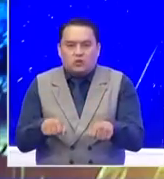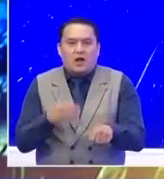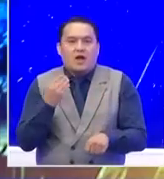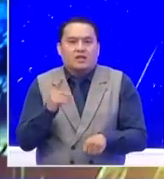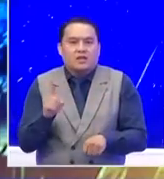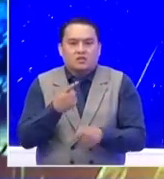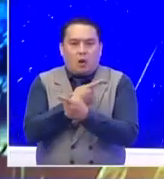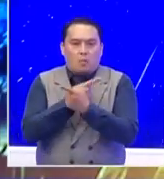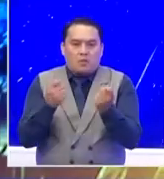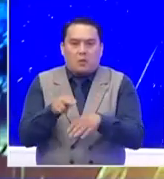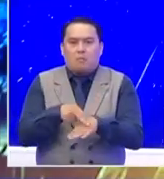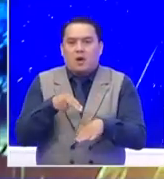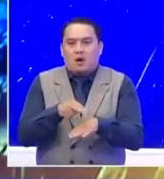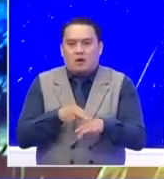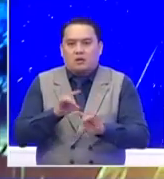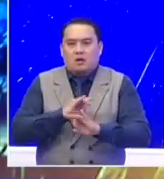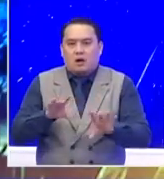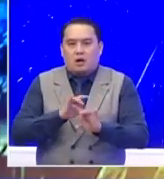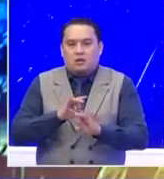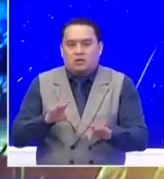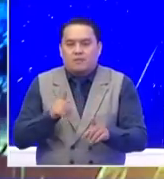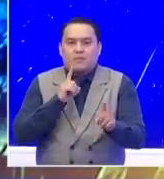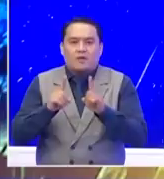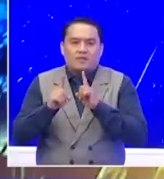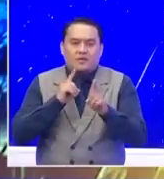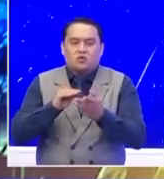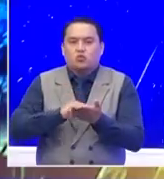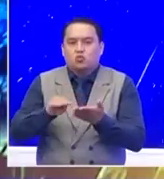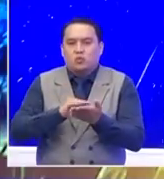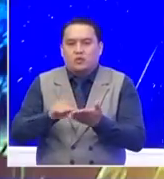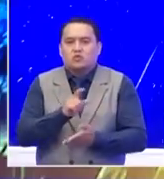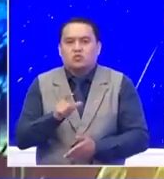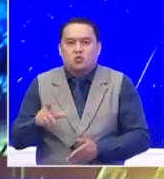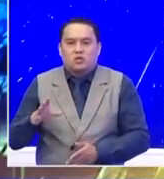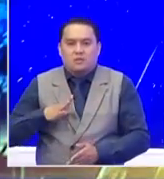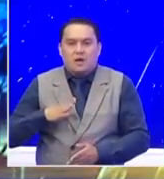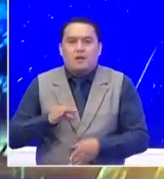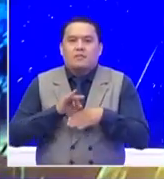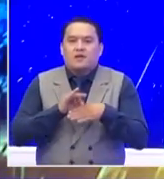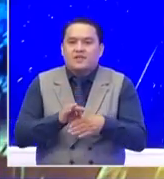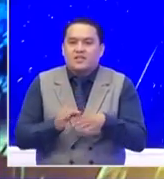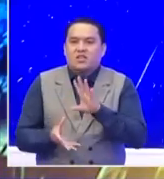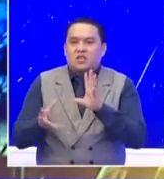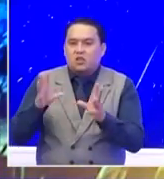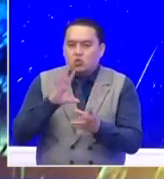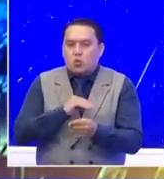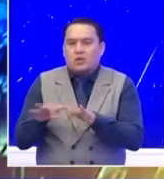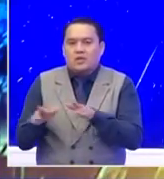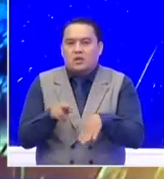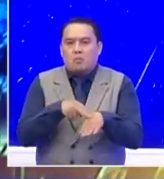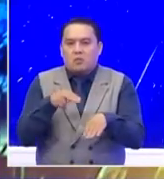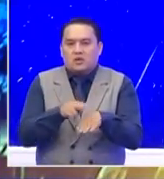этом сообщил министр внутренних дел страны Ерлан Тургумбаев на брифинге с журналистами, подводя итоги